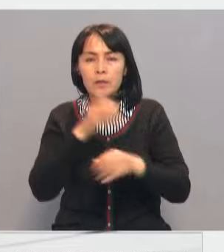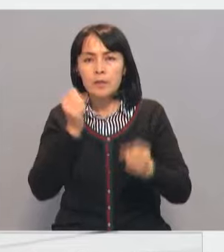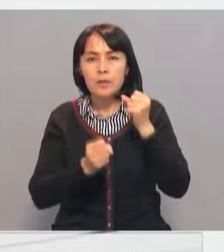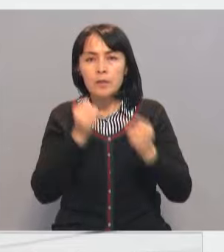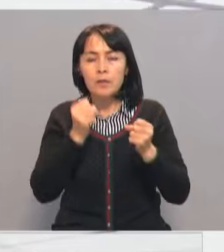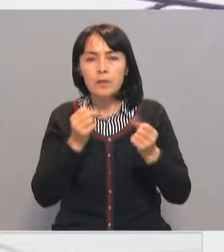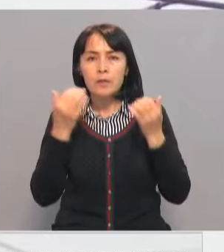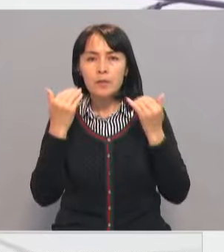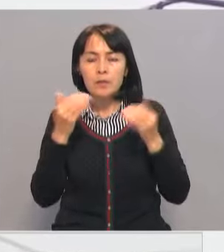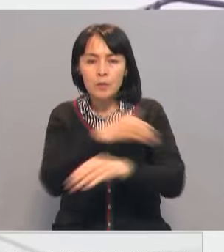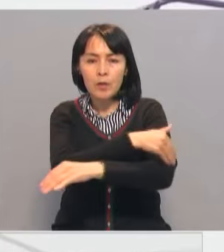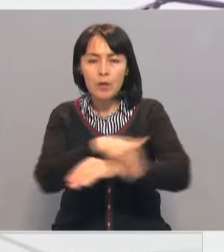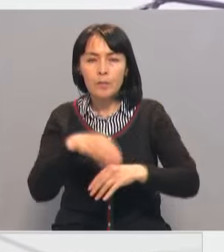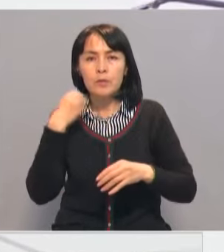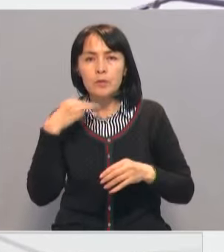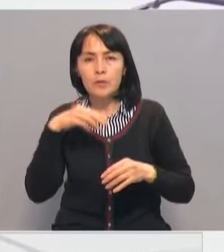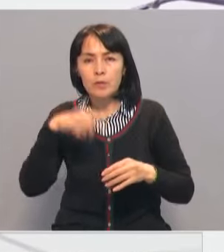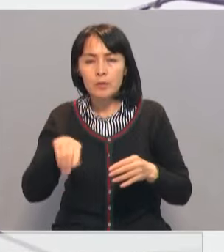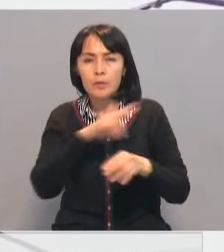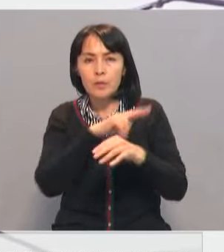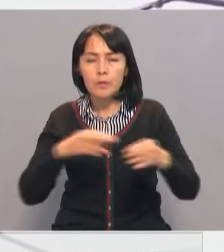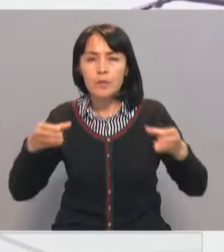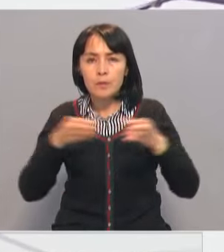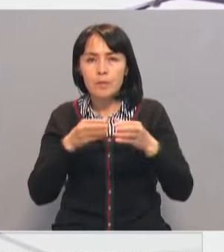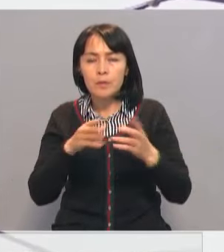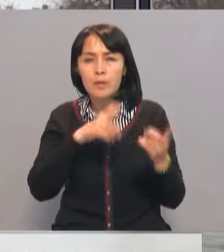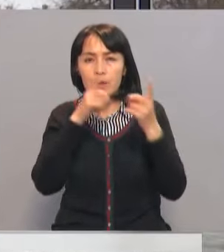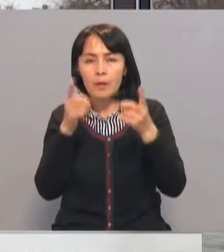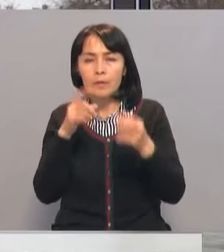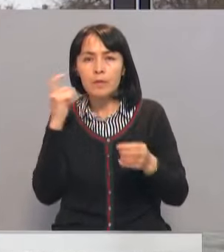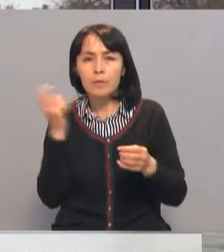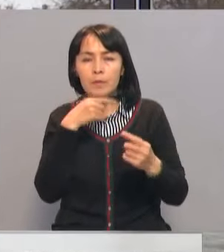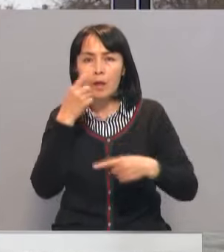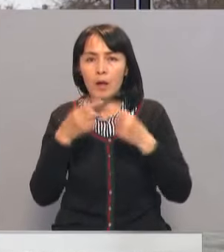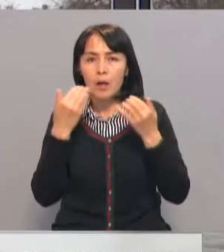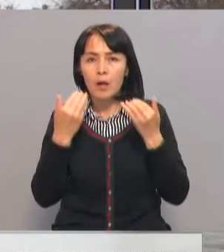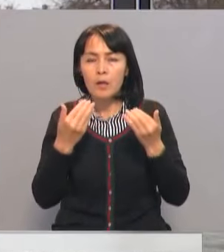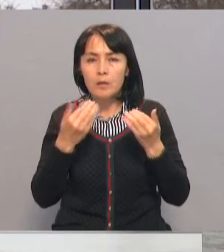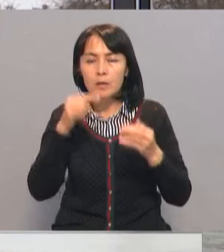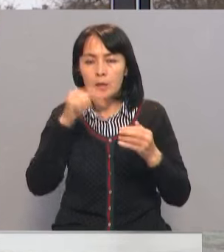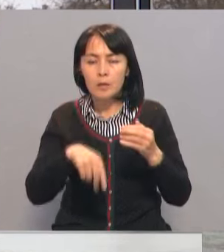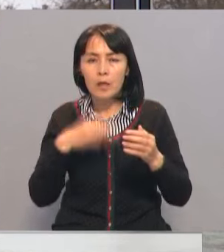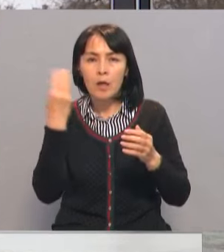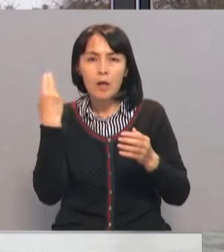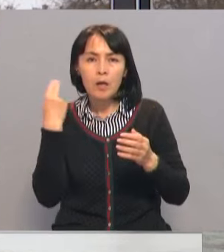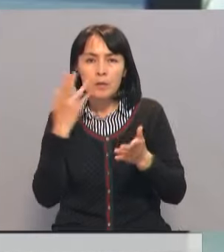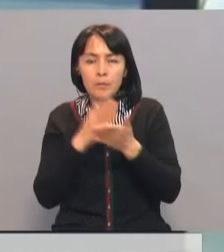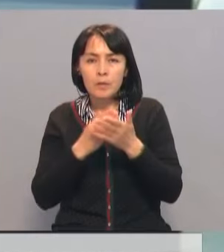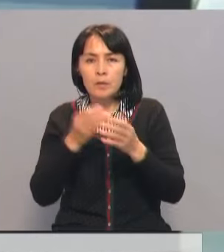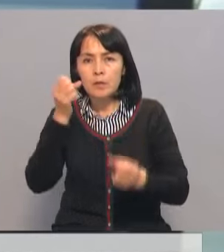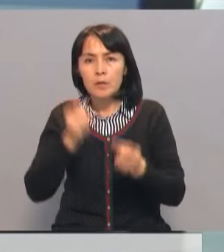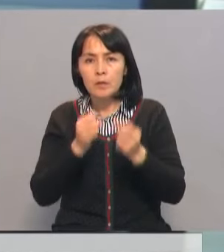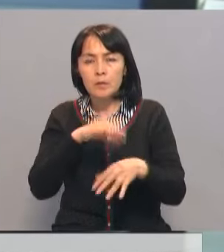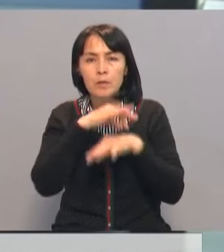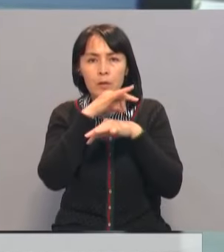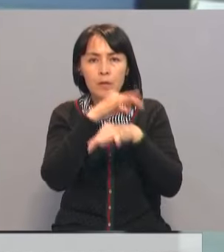транспорта, двигавшегося по улице Туркестанская, выехали патрульные полицейские. Водителя предупредили о причитающихся платежах, а его автомобиль